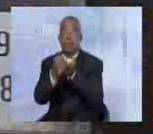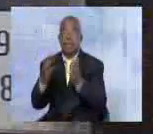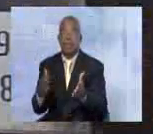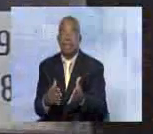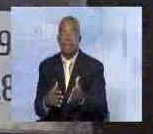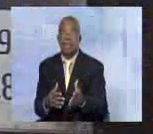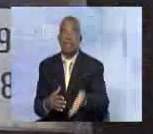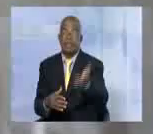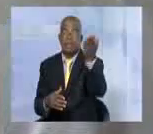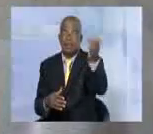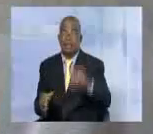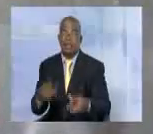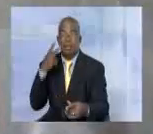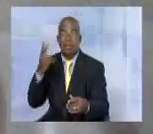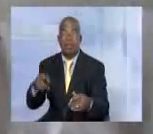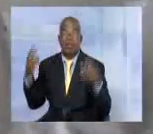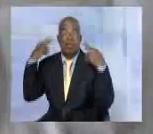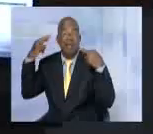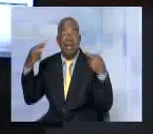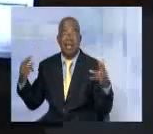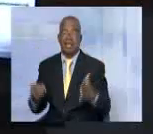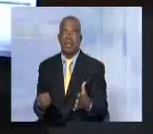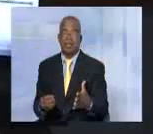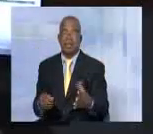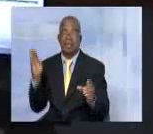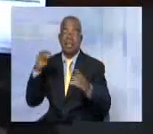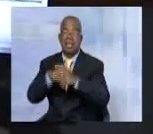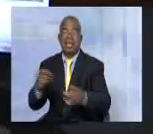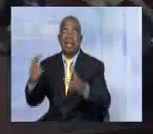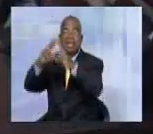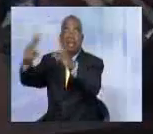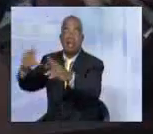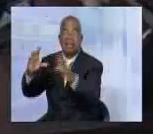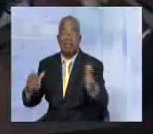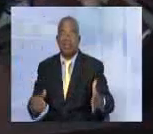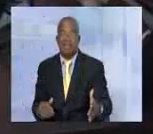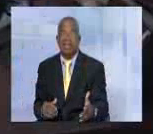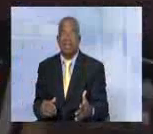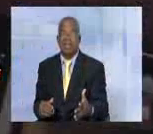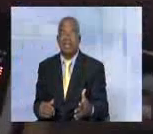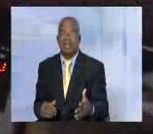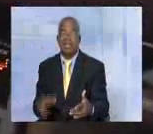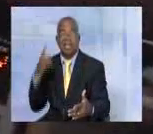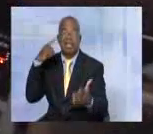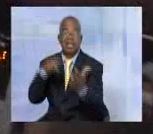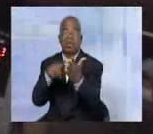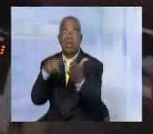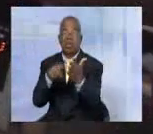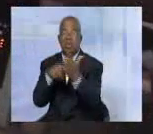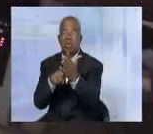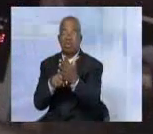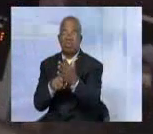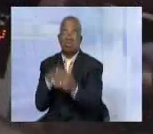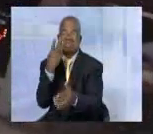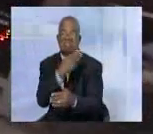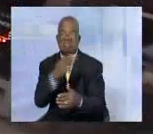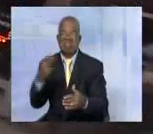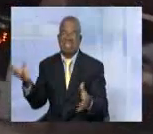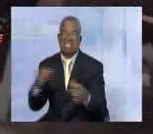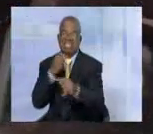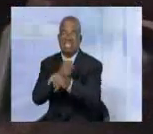Yakwa Soubré, Miyagi FM, Radio Nawa Soubré, Onyx FM. Constat, matériel de travail vétuste